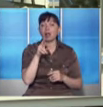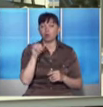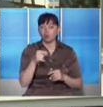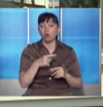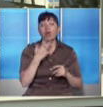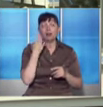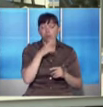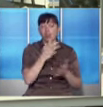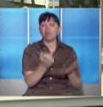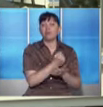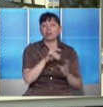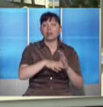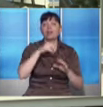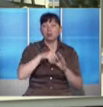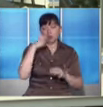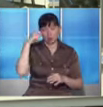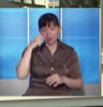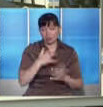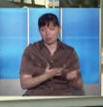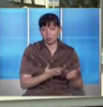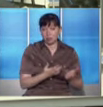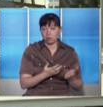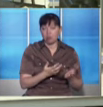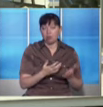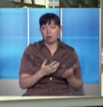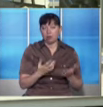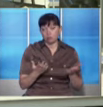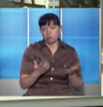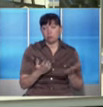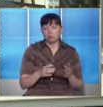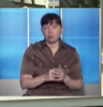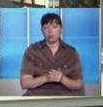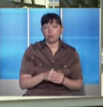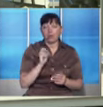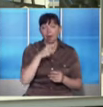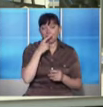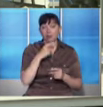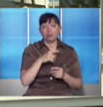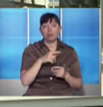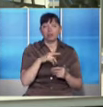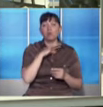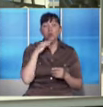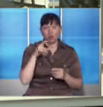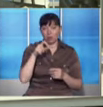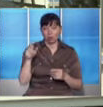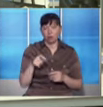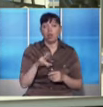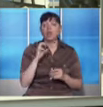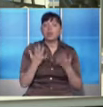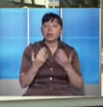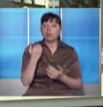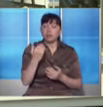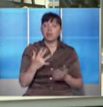Sandu a câștigat alegerile? Așa cum afirmă unii experți. Și dacă veți